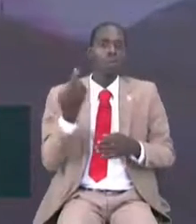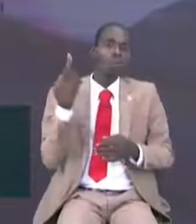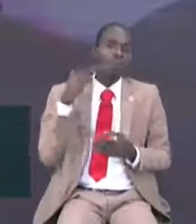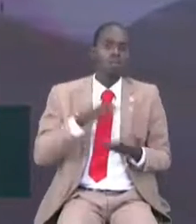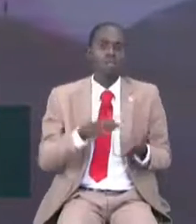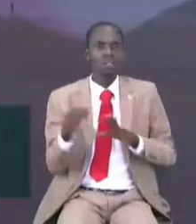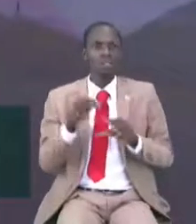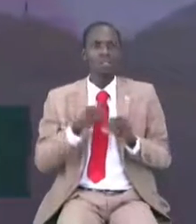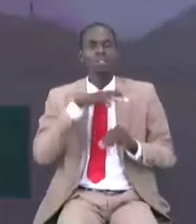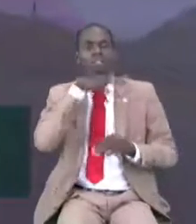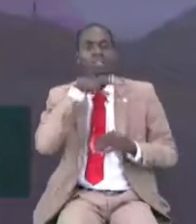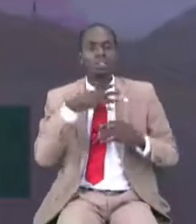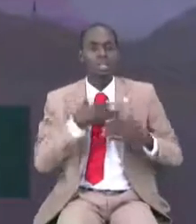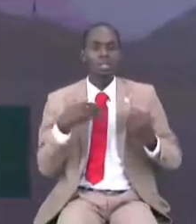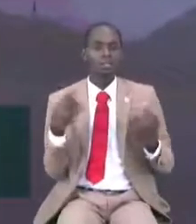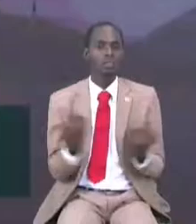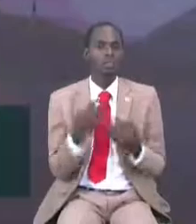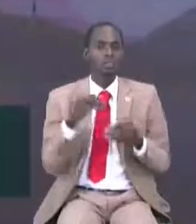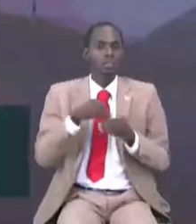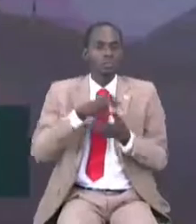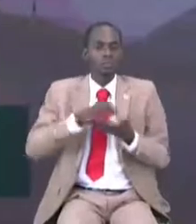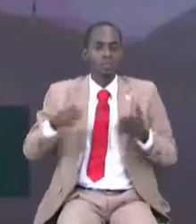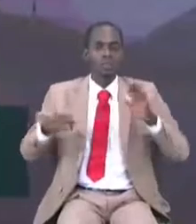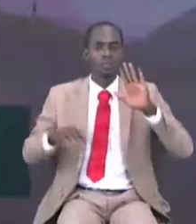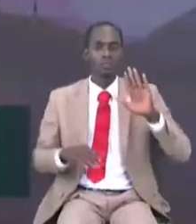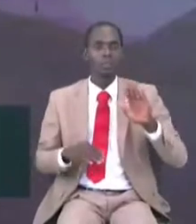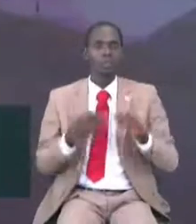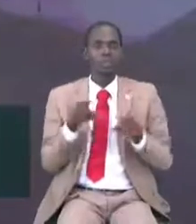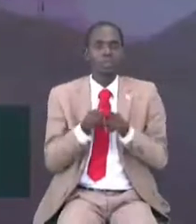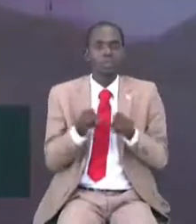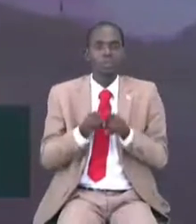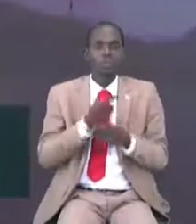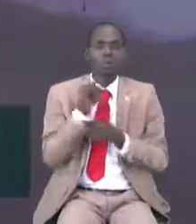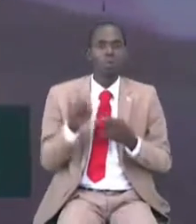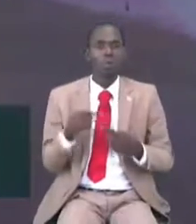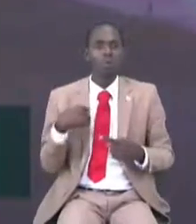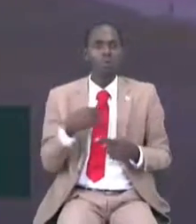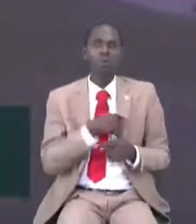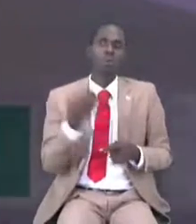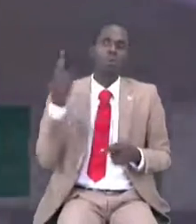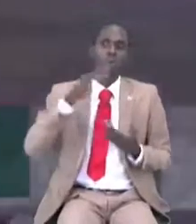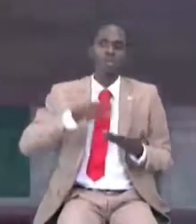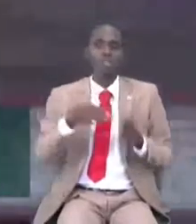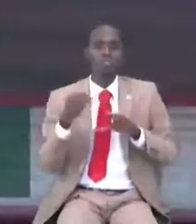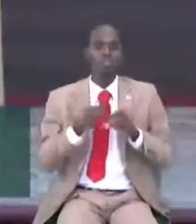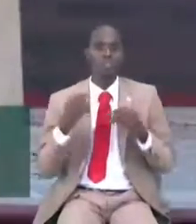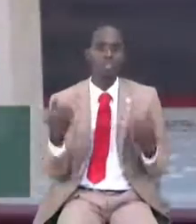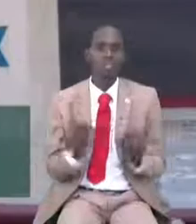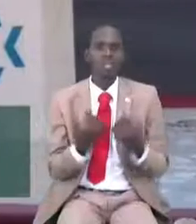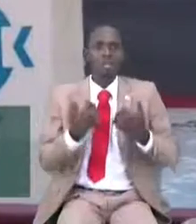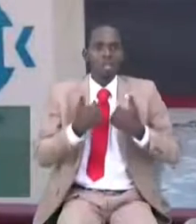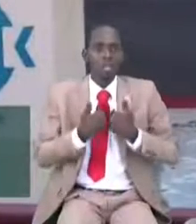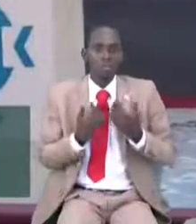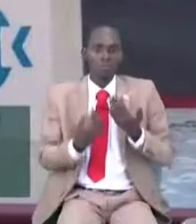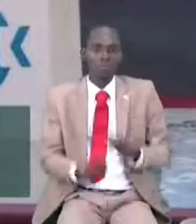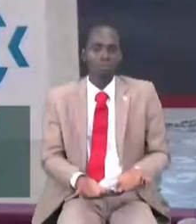qui étions morts par nos offenses, nous a rendus à la vie avec Christ. C'est par